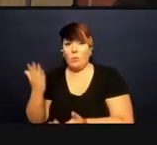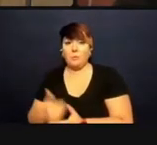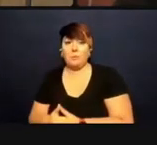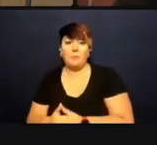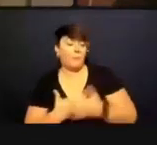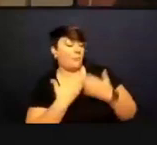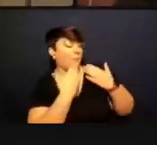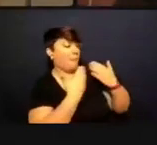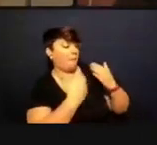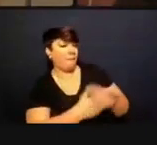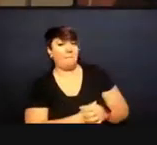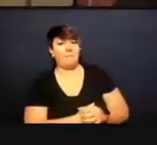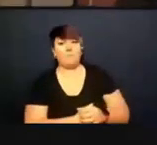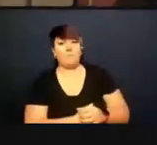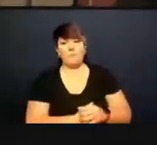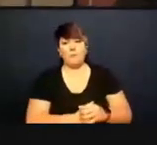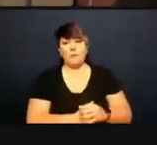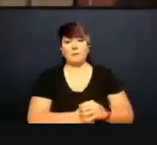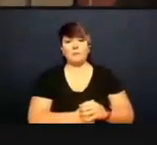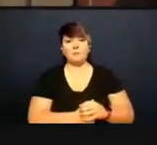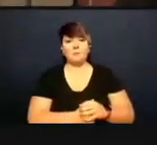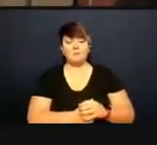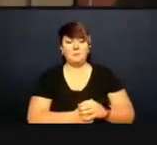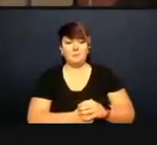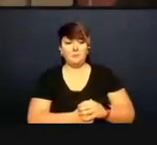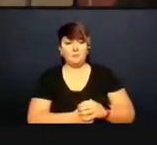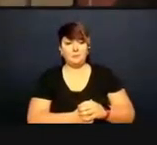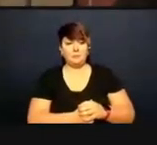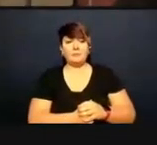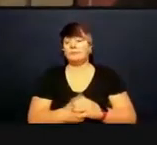pia. Asante sana.